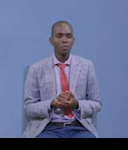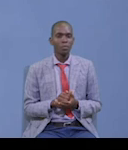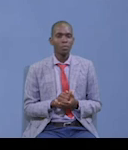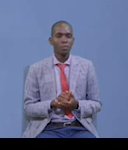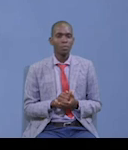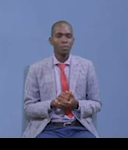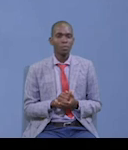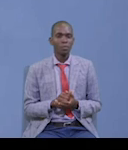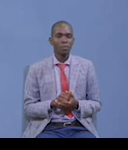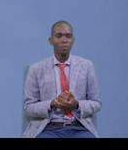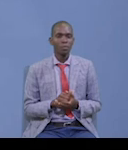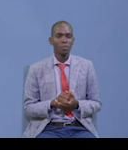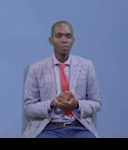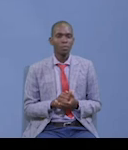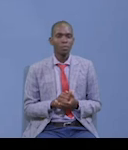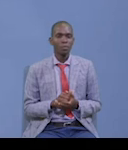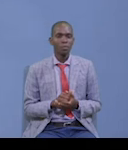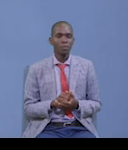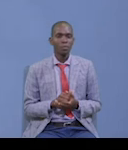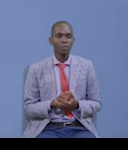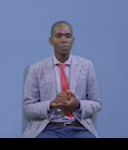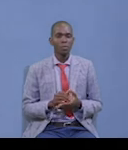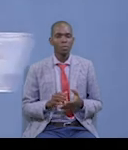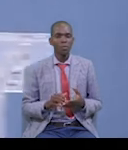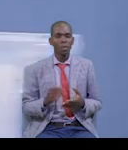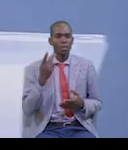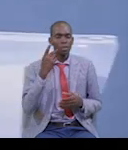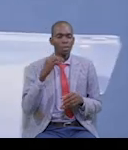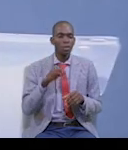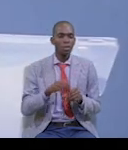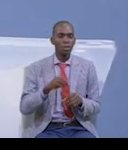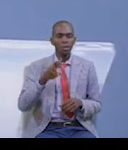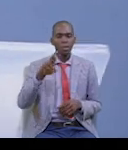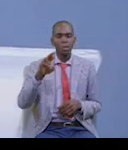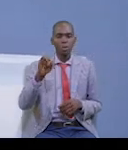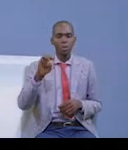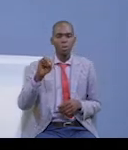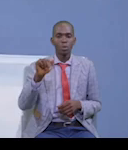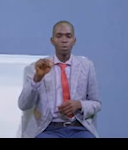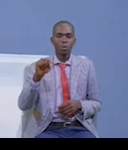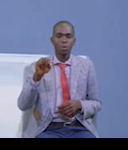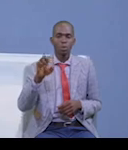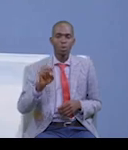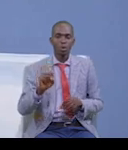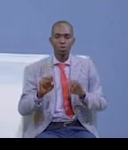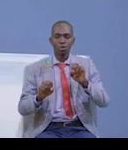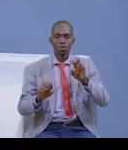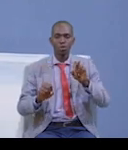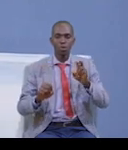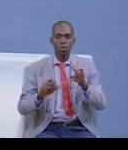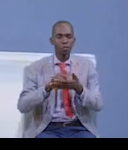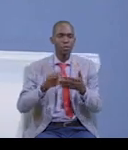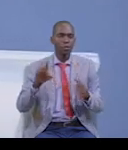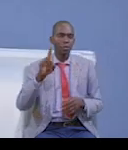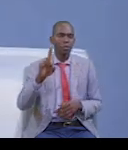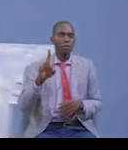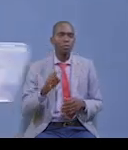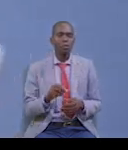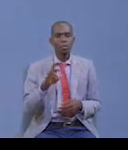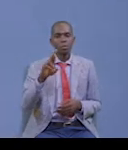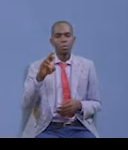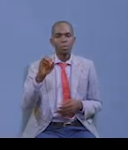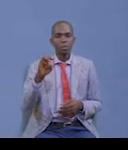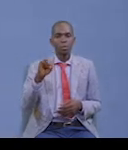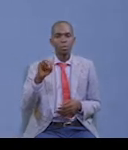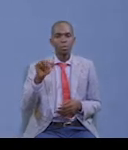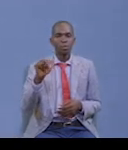సమానం అది దేవుణ్ణి ఆనందపరుస్తుంది Romans chapter 12 from verse 1 రోమీయులకు రాసిన పత్రిక 12వ అధ్యాయం మొదటి వచనం Romans